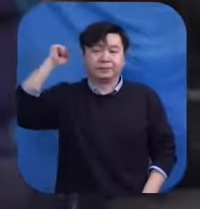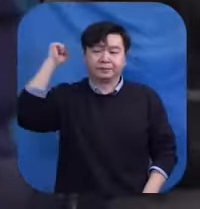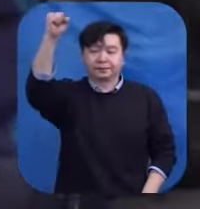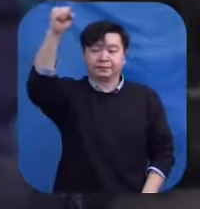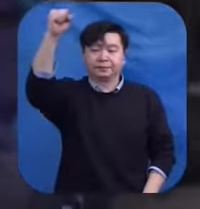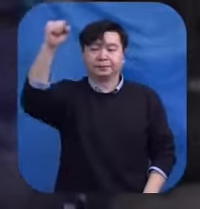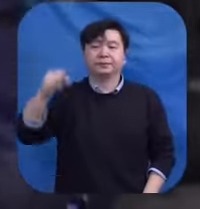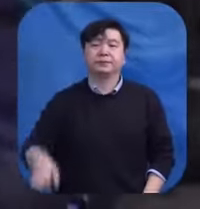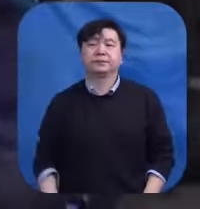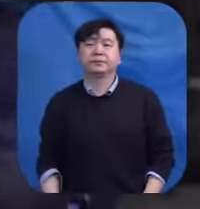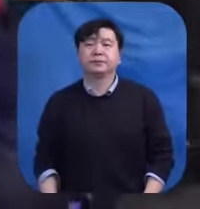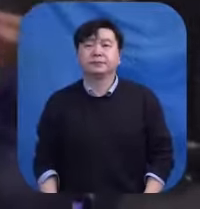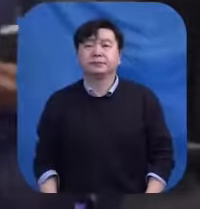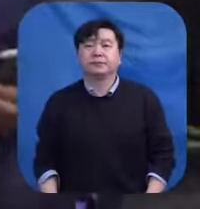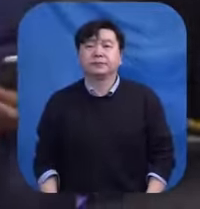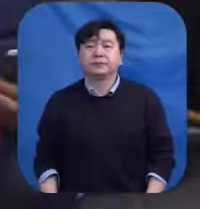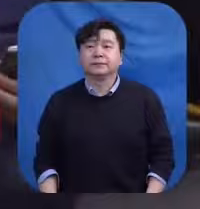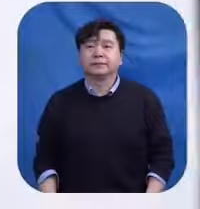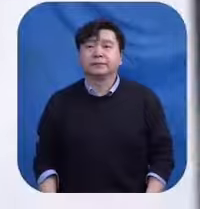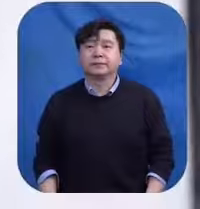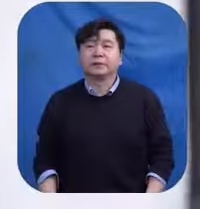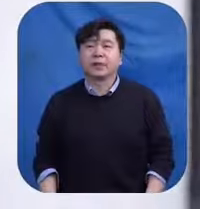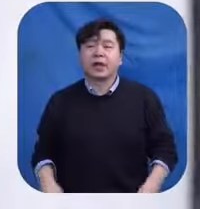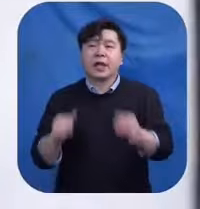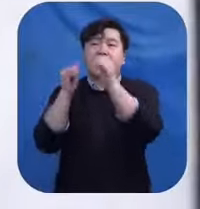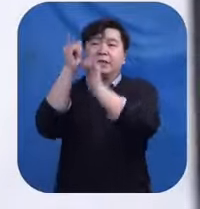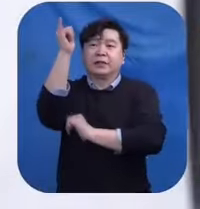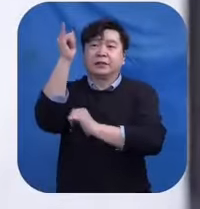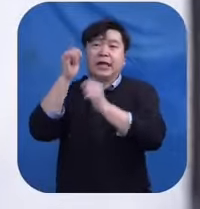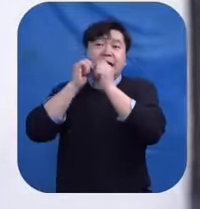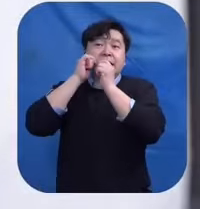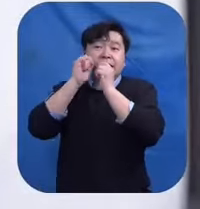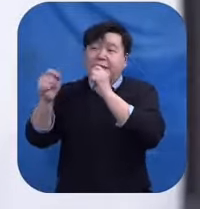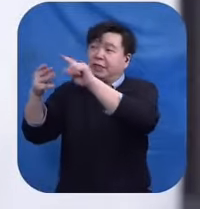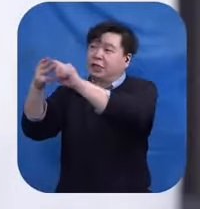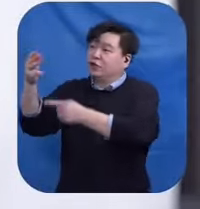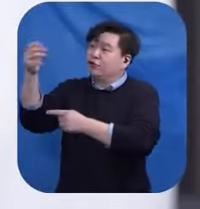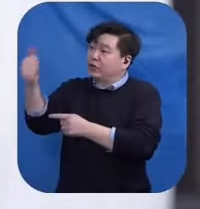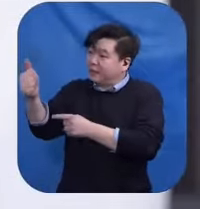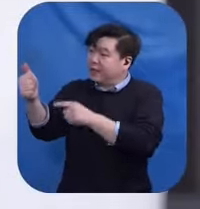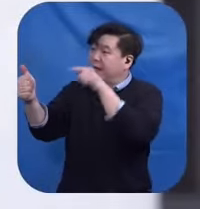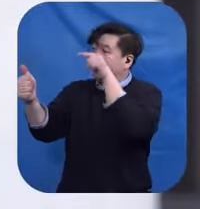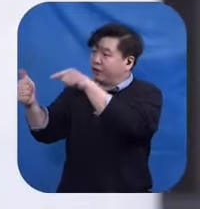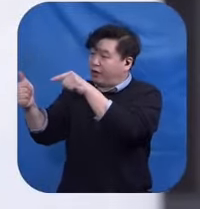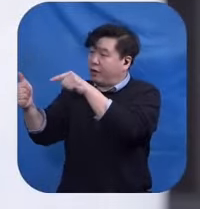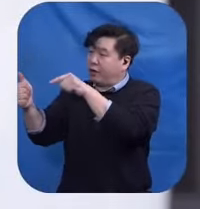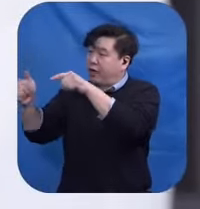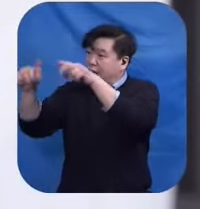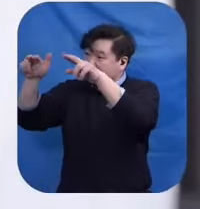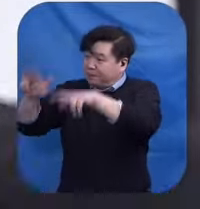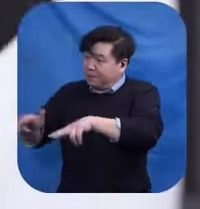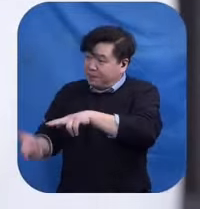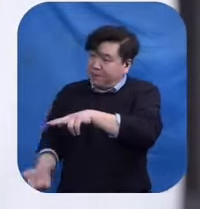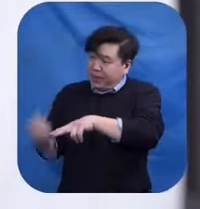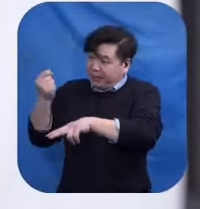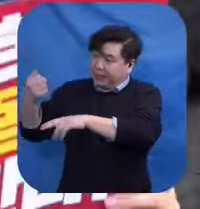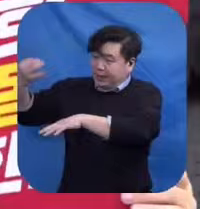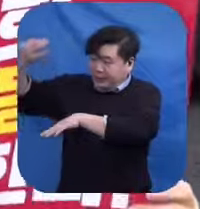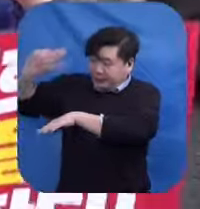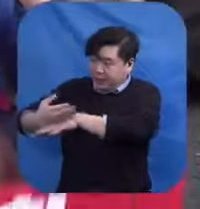사죄하라! 사죄하라! 역사를 날조하는 윤석열은 즉각